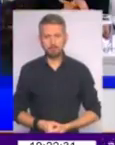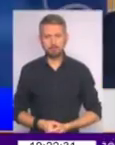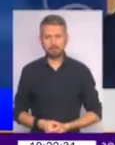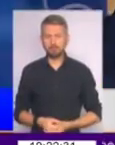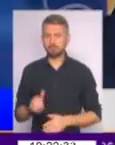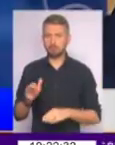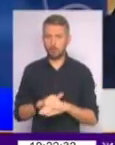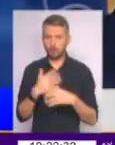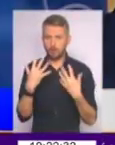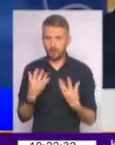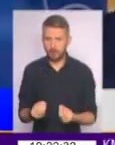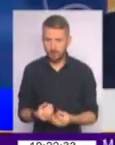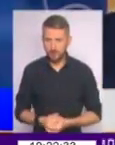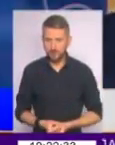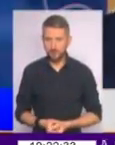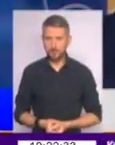Доброго дня.